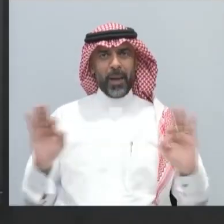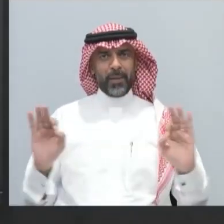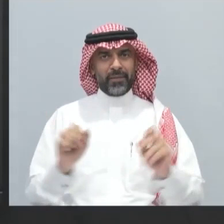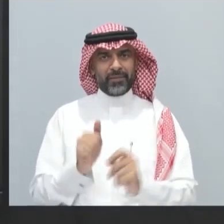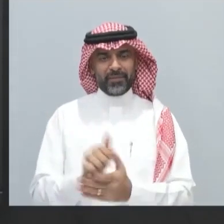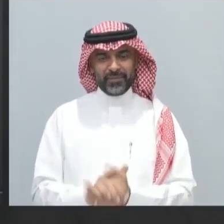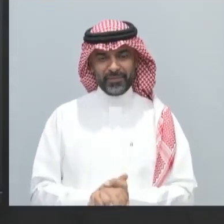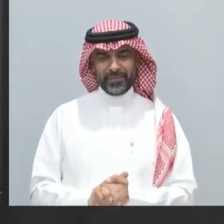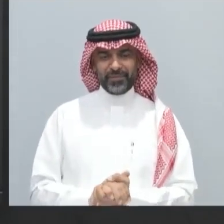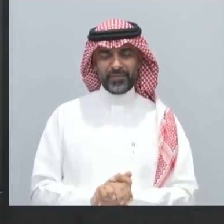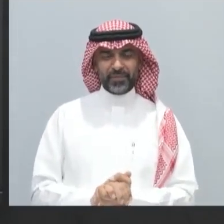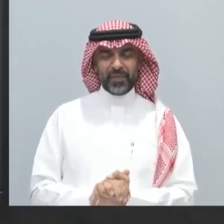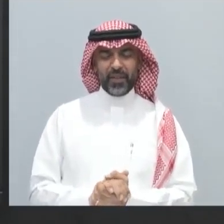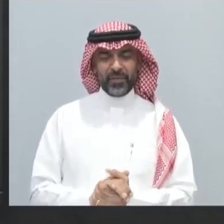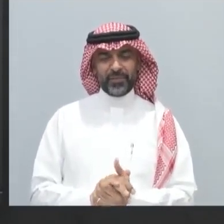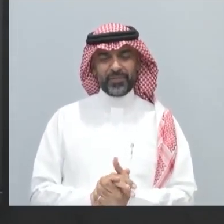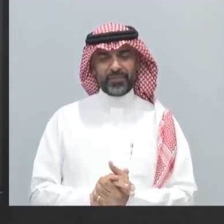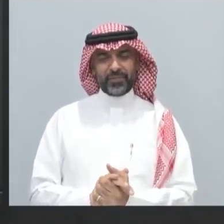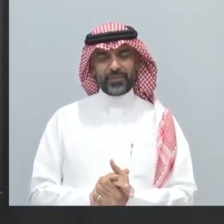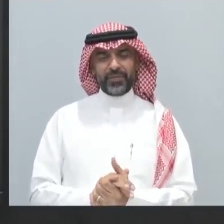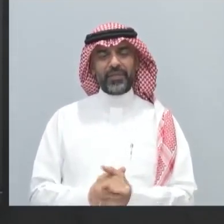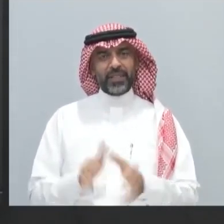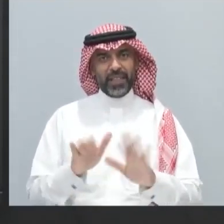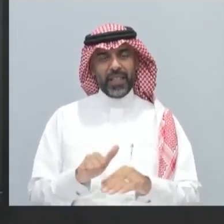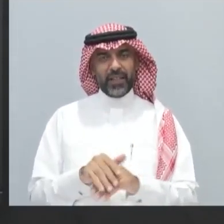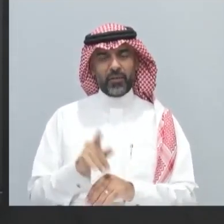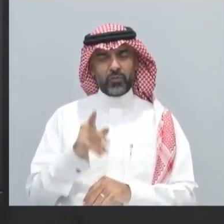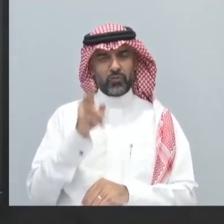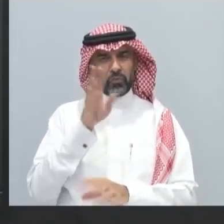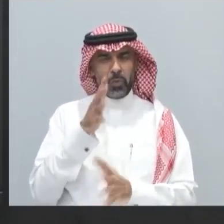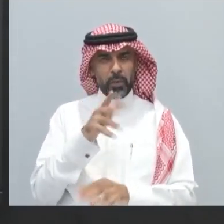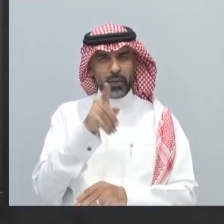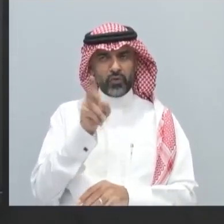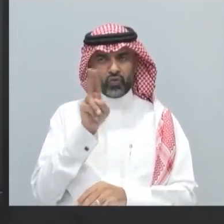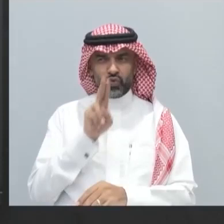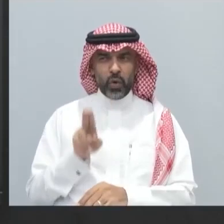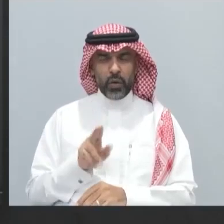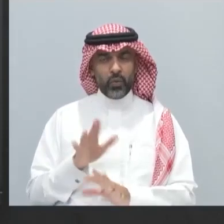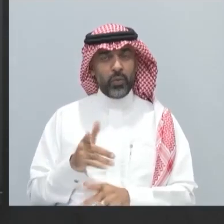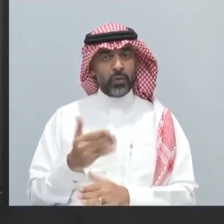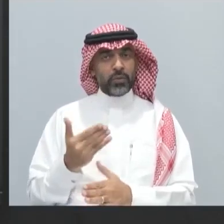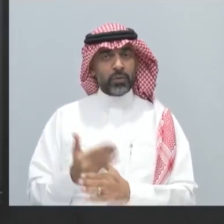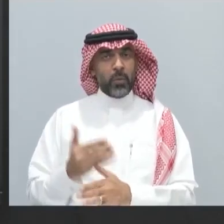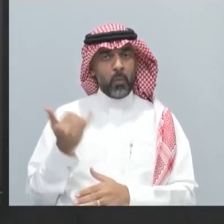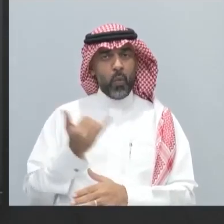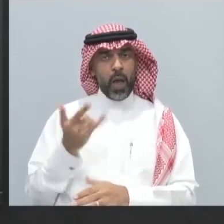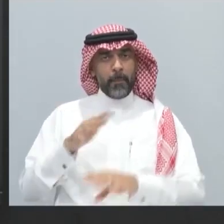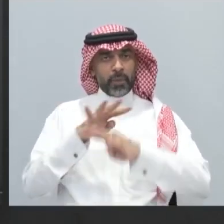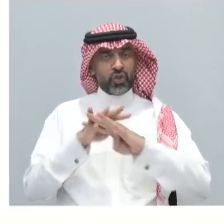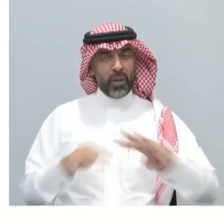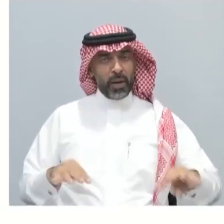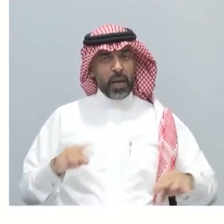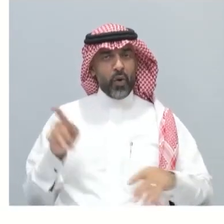اكتملت لهذا العنكبوت ايضا قد يتساءل البعض ما هي اهميه هذه الشبكه